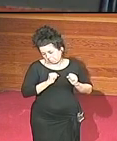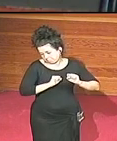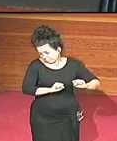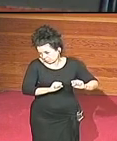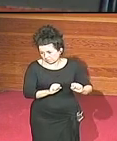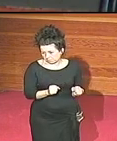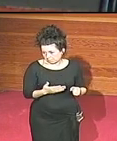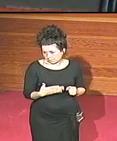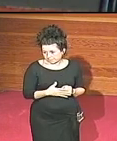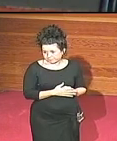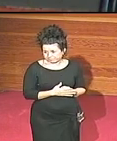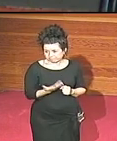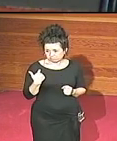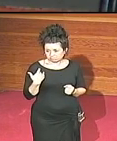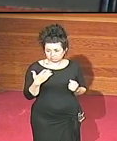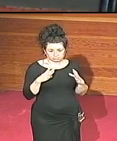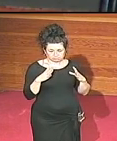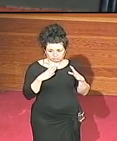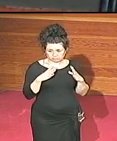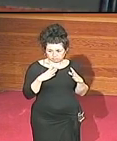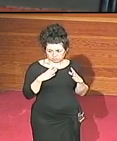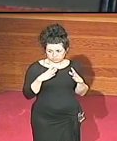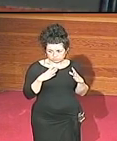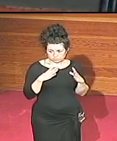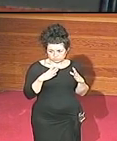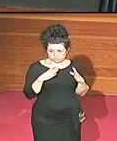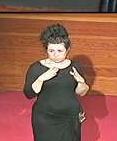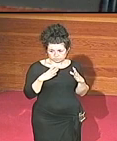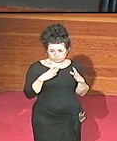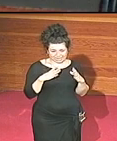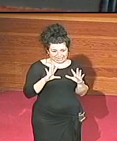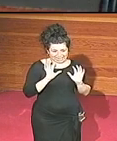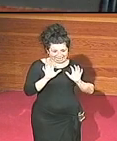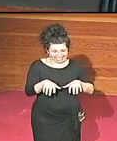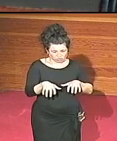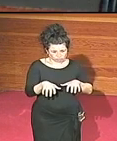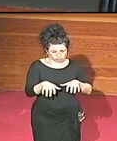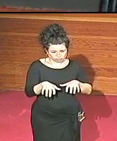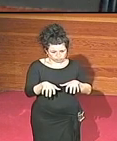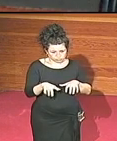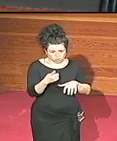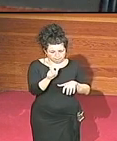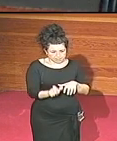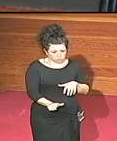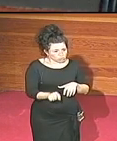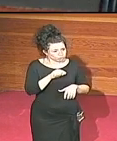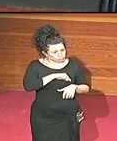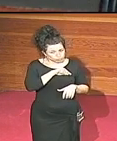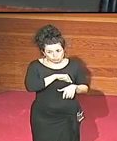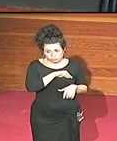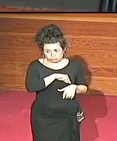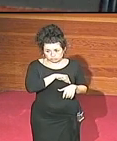hauetan, topatu nahiz, alko elbiarzon, pertsona bat, oso kontzentziatua, eta bar,